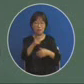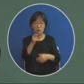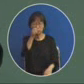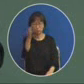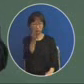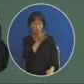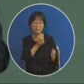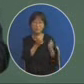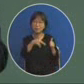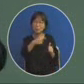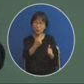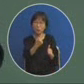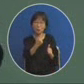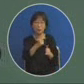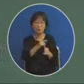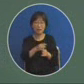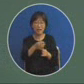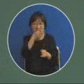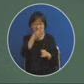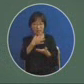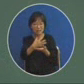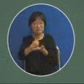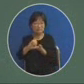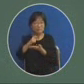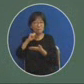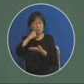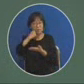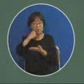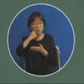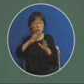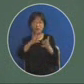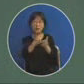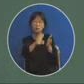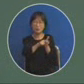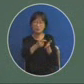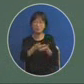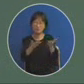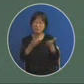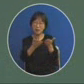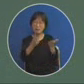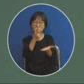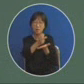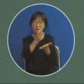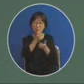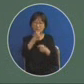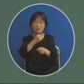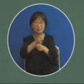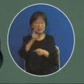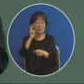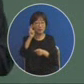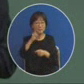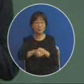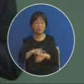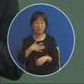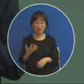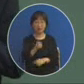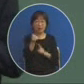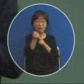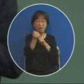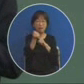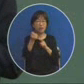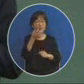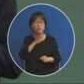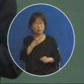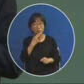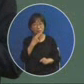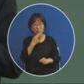try to take away all the wealth of the conglomerates and divide it among other corporations as well. Then sooner or later you have nothing left in your hands. 근데 제가